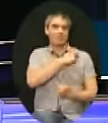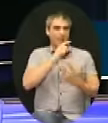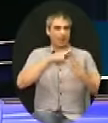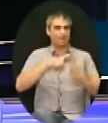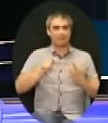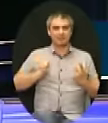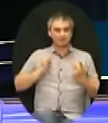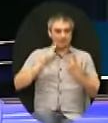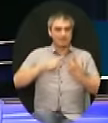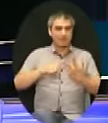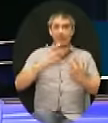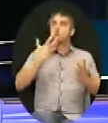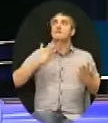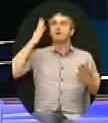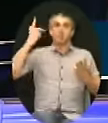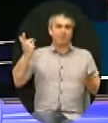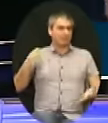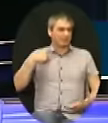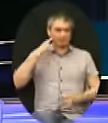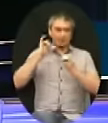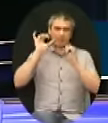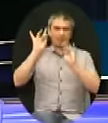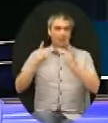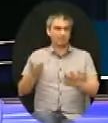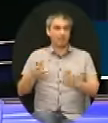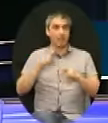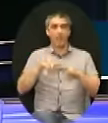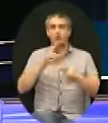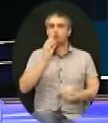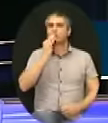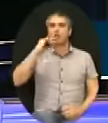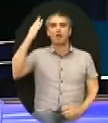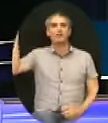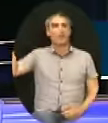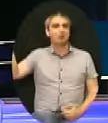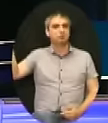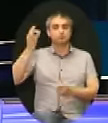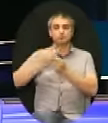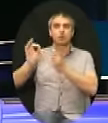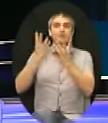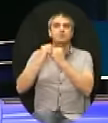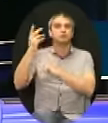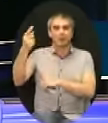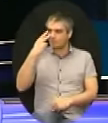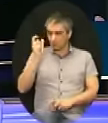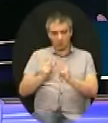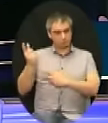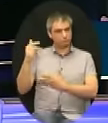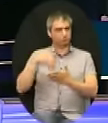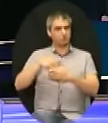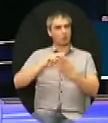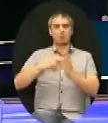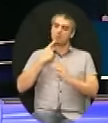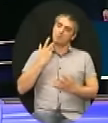ברמטכ"ל, בצה"ל, בנביא מוחמד, שמעתי את הקריאות. אחרי זה יש לך את נוער הגבעות ששורף משפחות, ואז אתה רואה אנשים במערכת